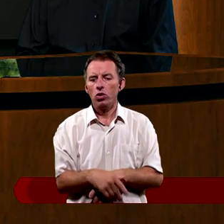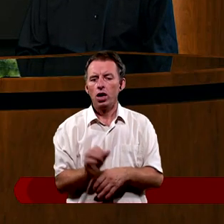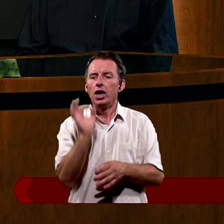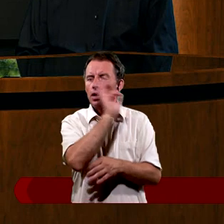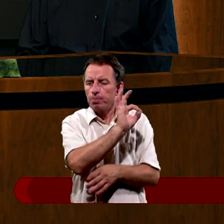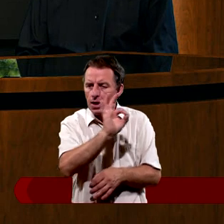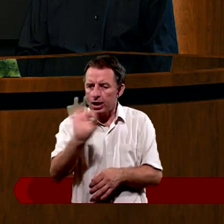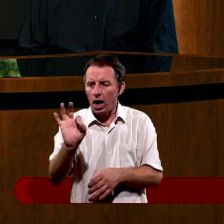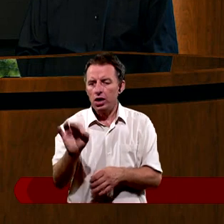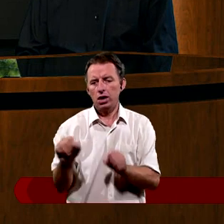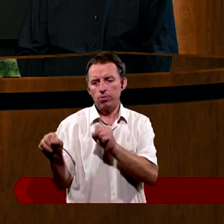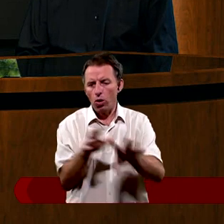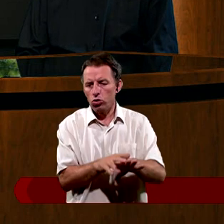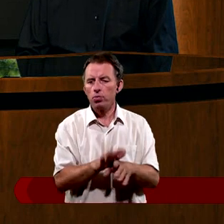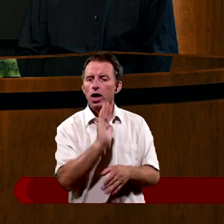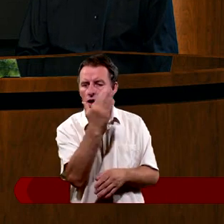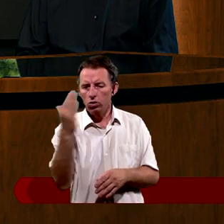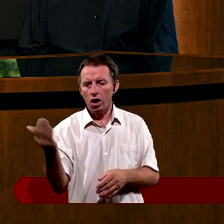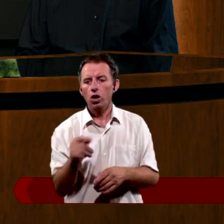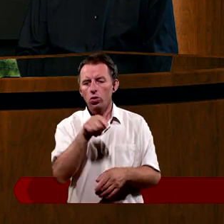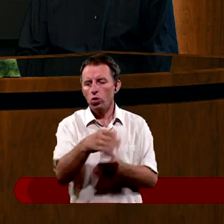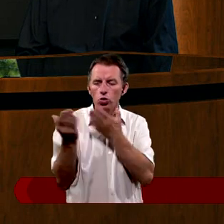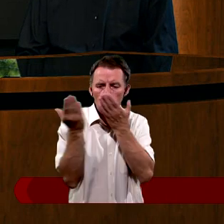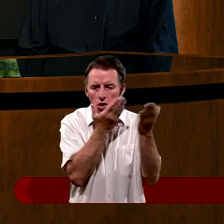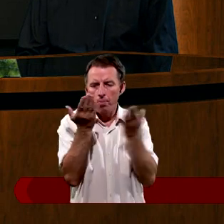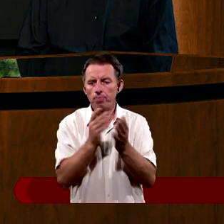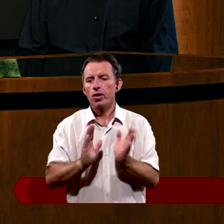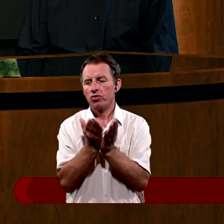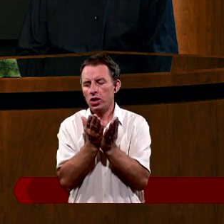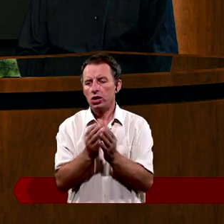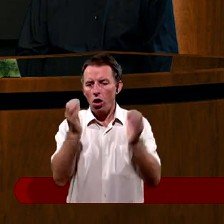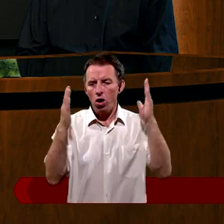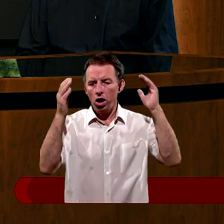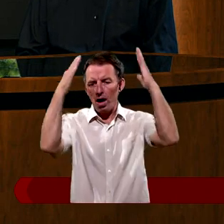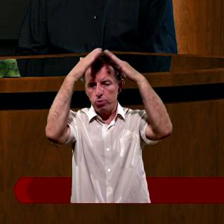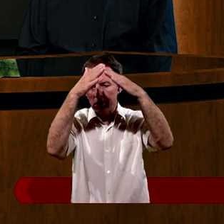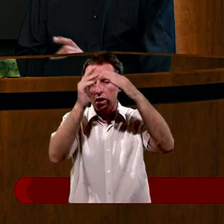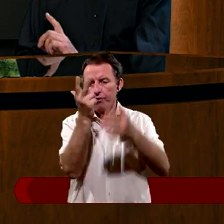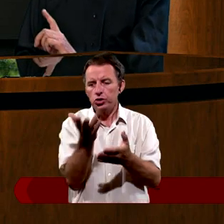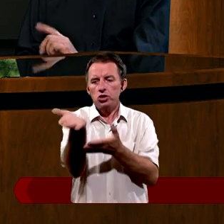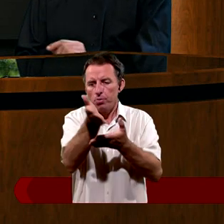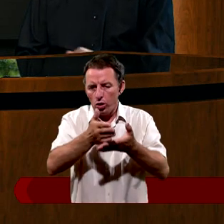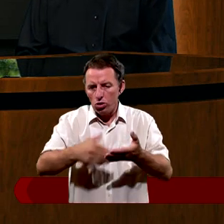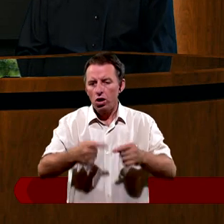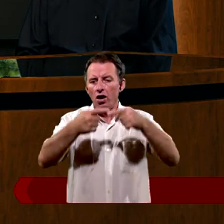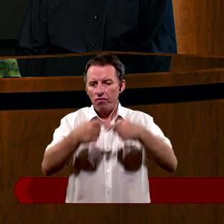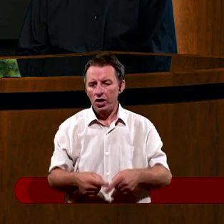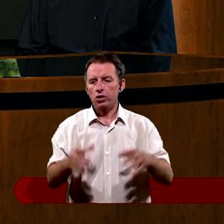taki specjalny sposób, specjalną ilustrację, o której czytamy w Księdze Kapłańskiej w pierwszym rozdziale, w